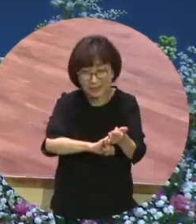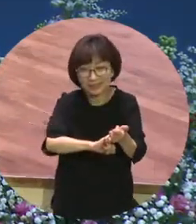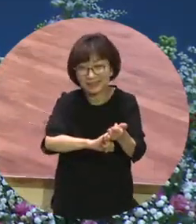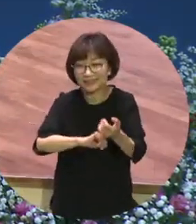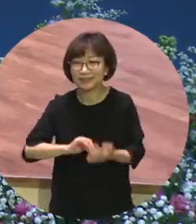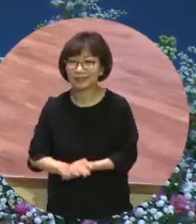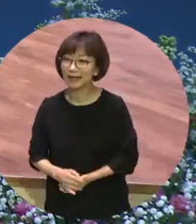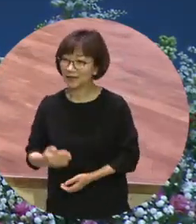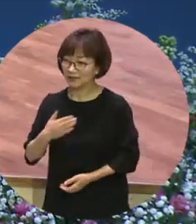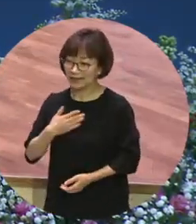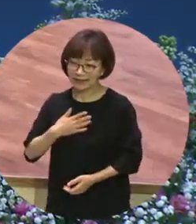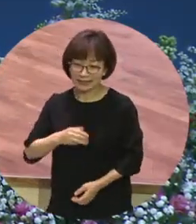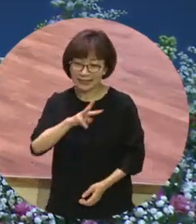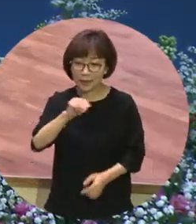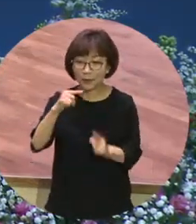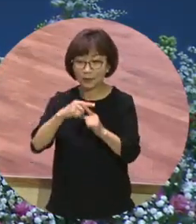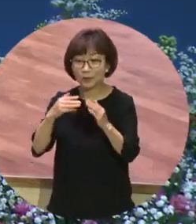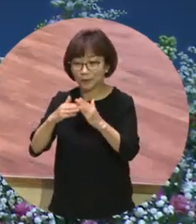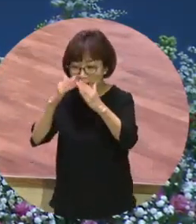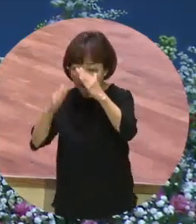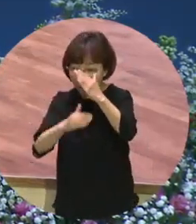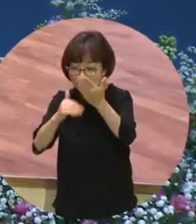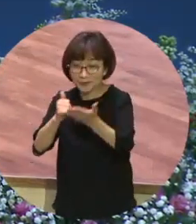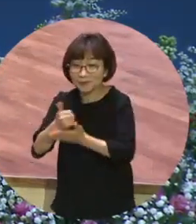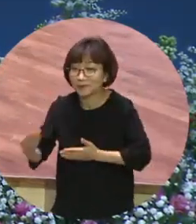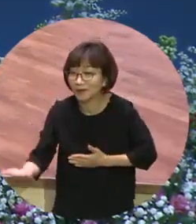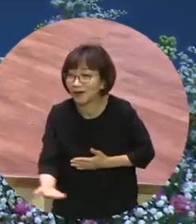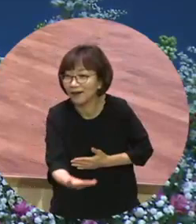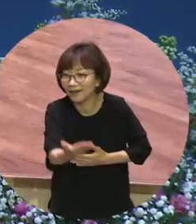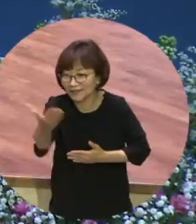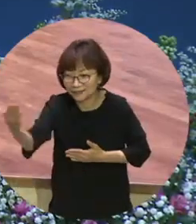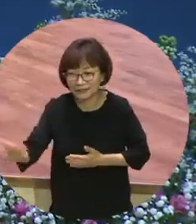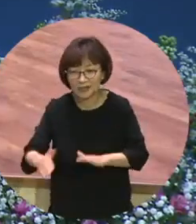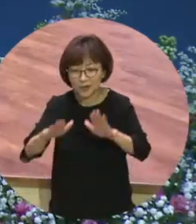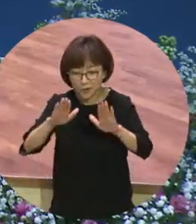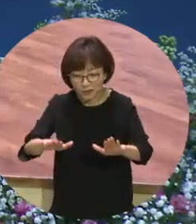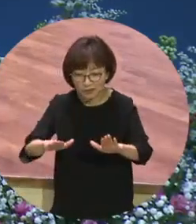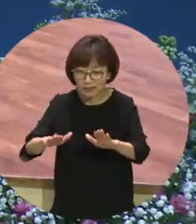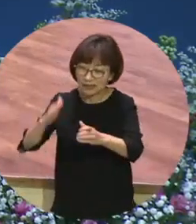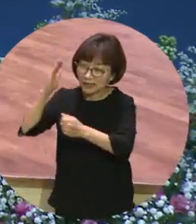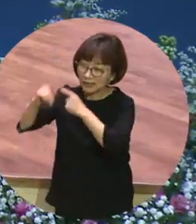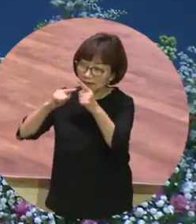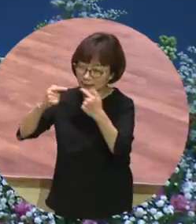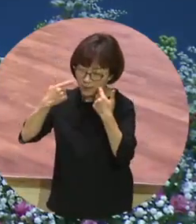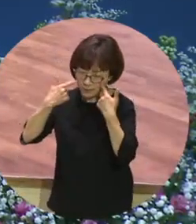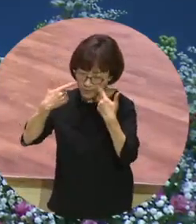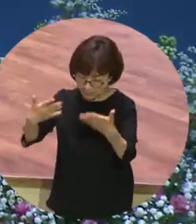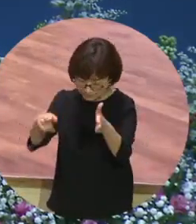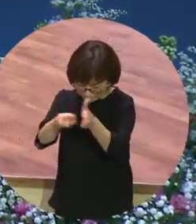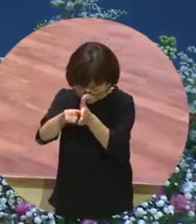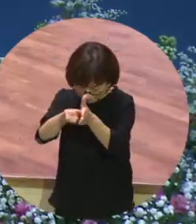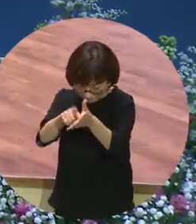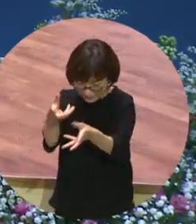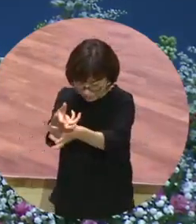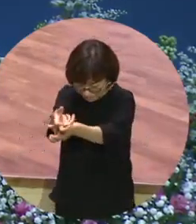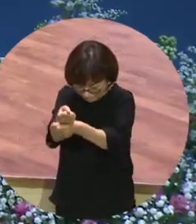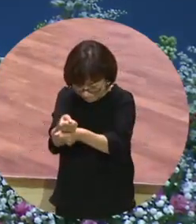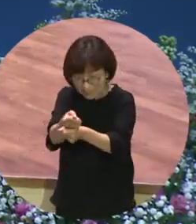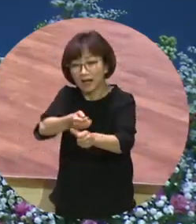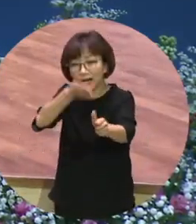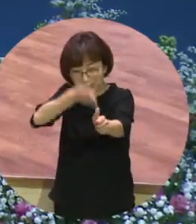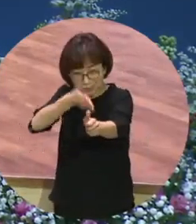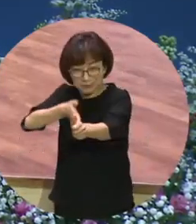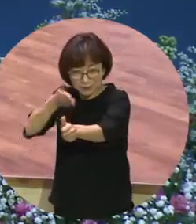맞이한 예언교회 전 성도들이 이 말씀을 분명히 잡으시기 바랍니다. 이 성전의 나중